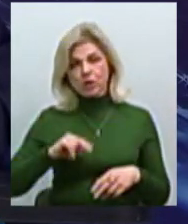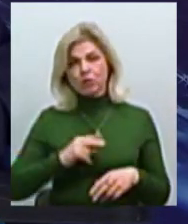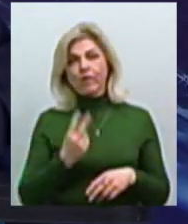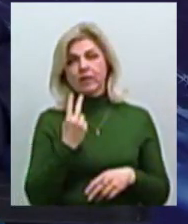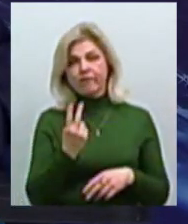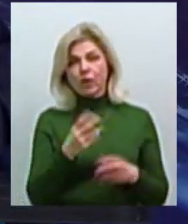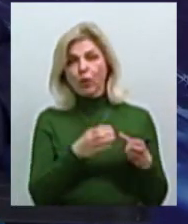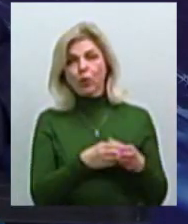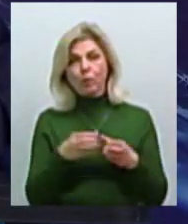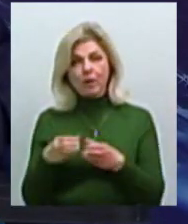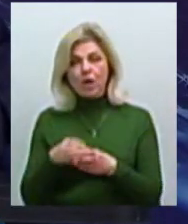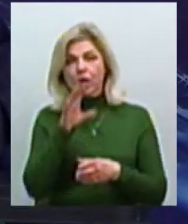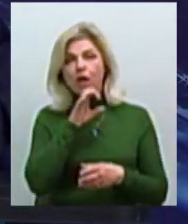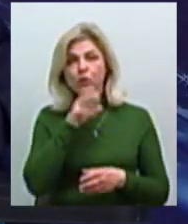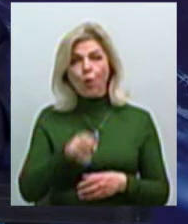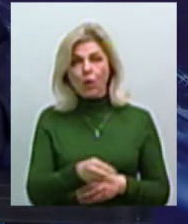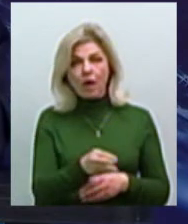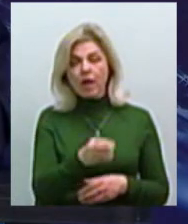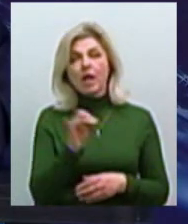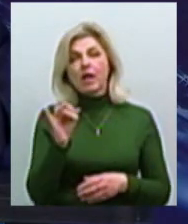групи кінологів та чотири